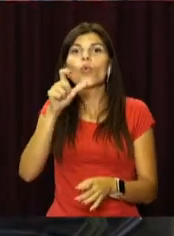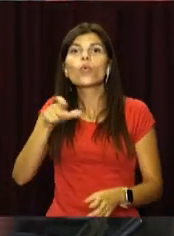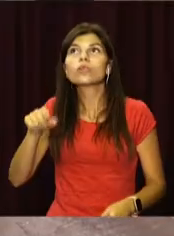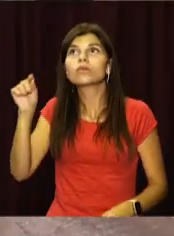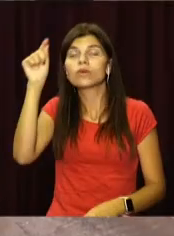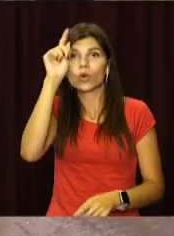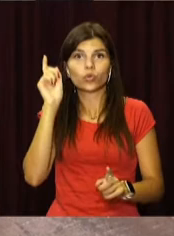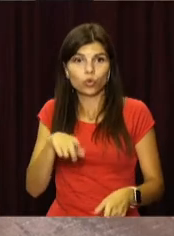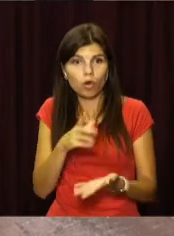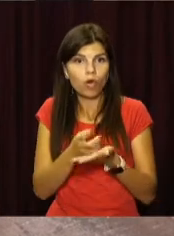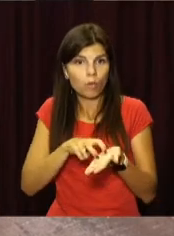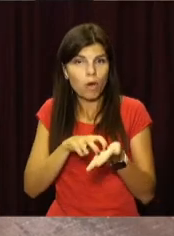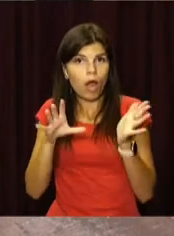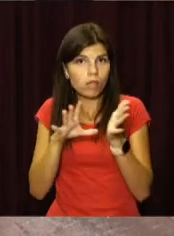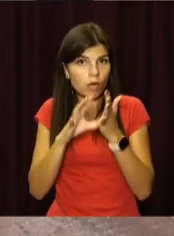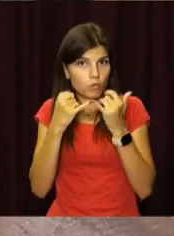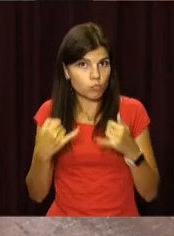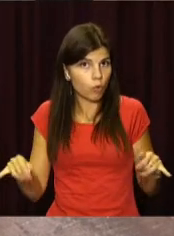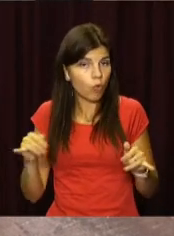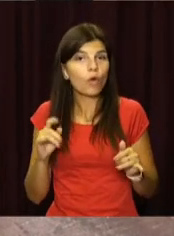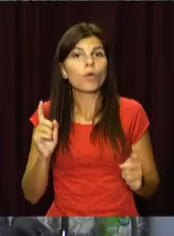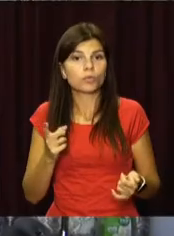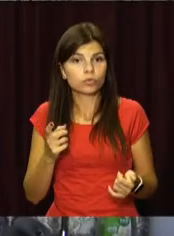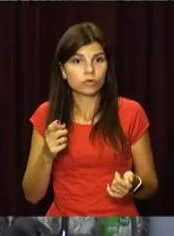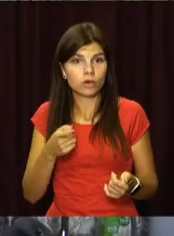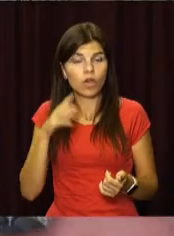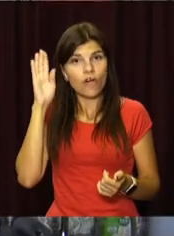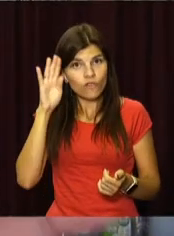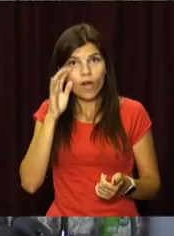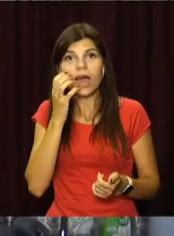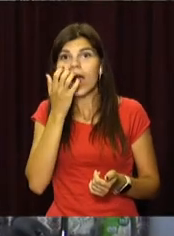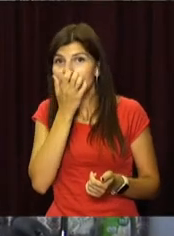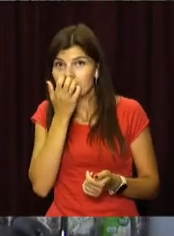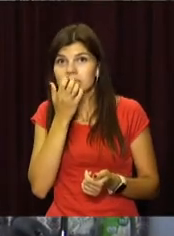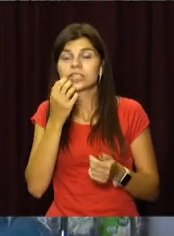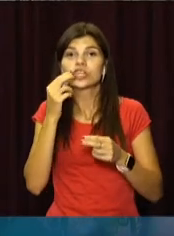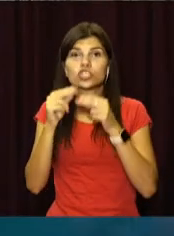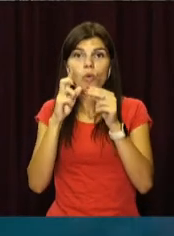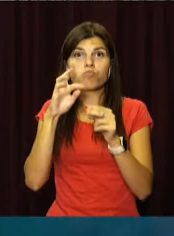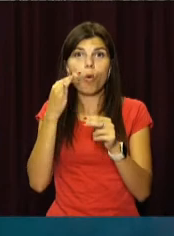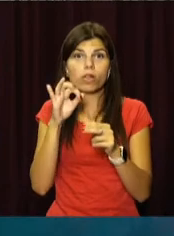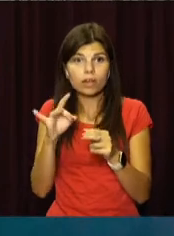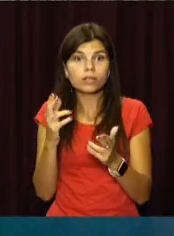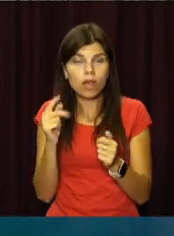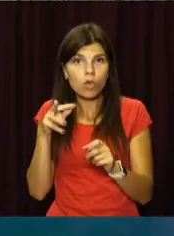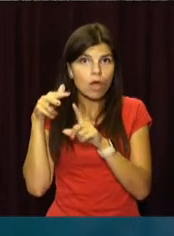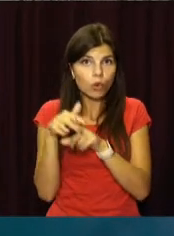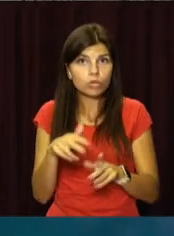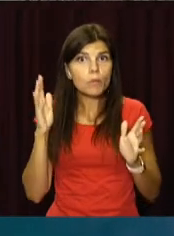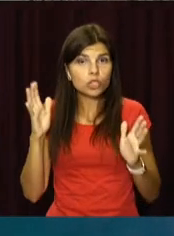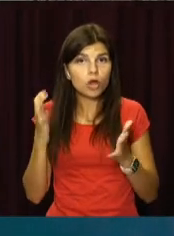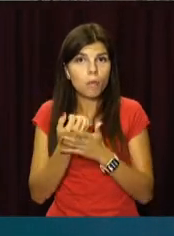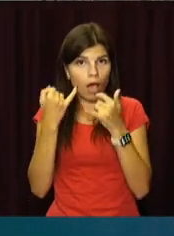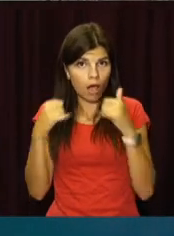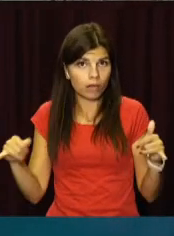Відтак побоюються за електропроводку. Также греется вода вот бойлером, получается, и идет большая нагрузка